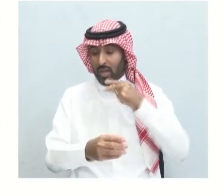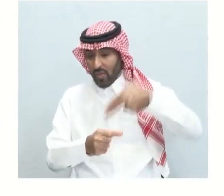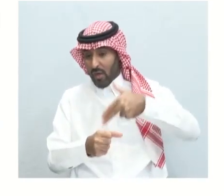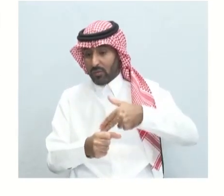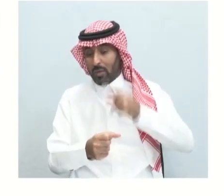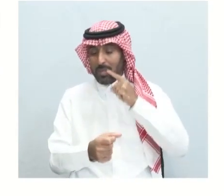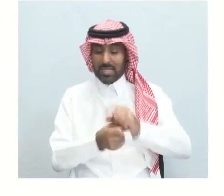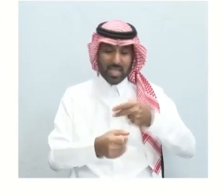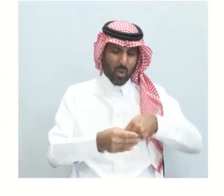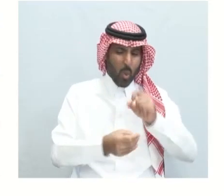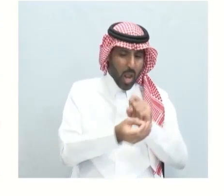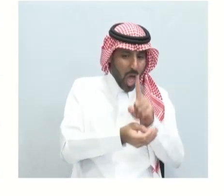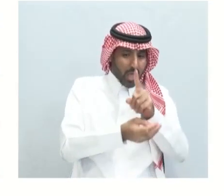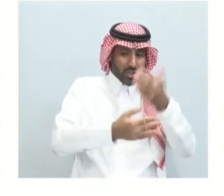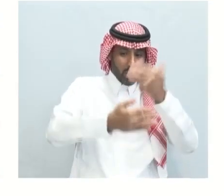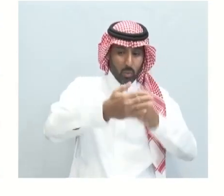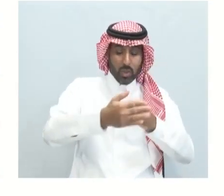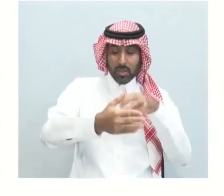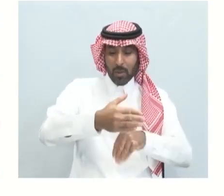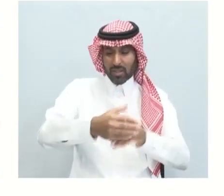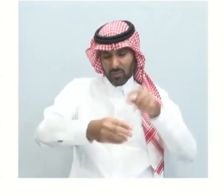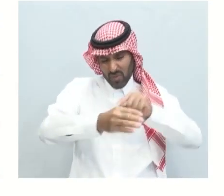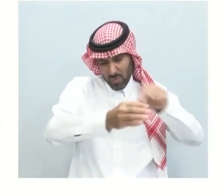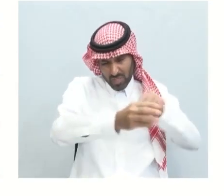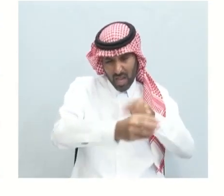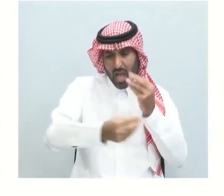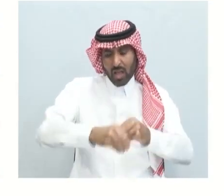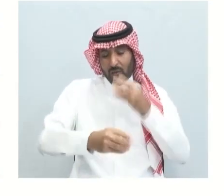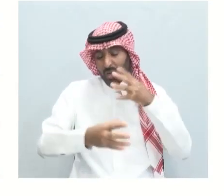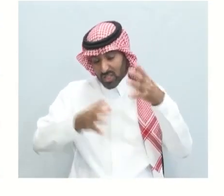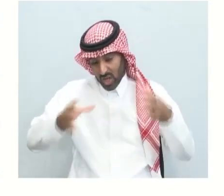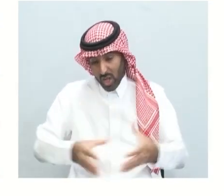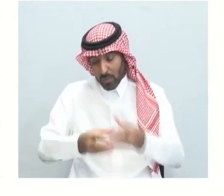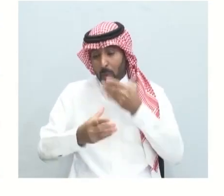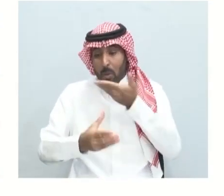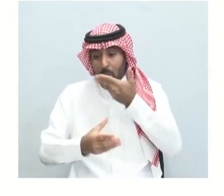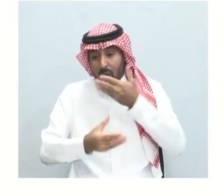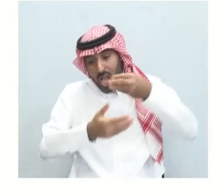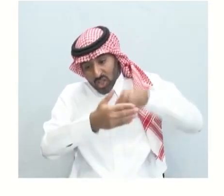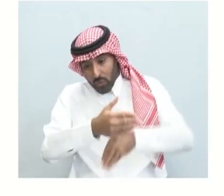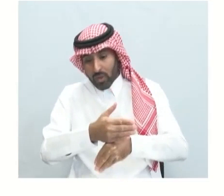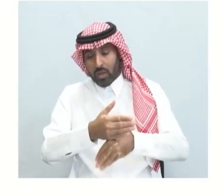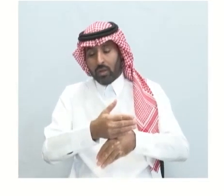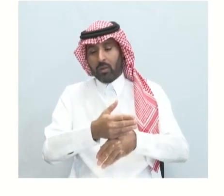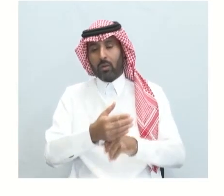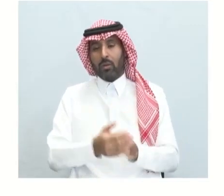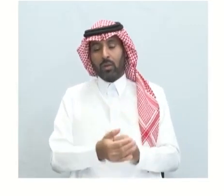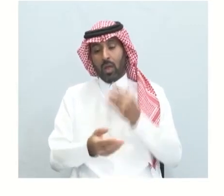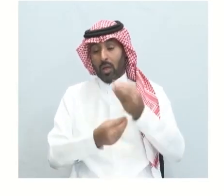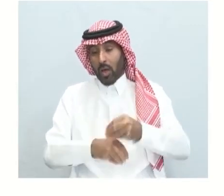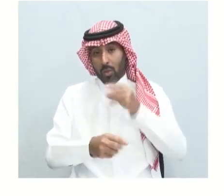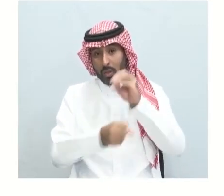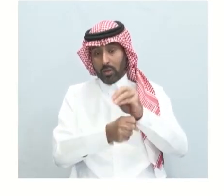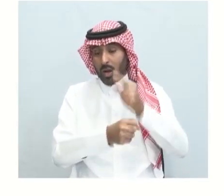النفط من زيت وغاز تحتوي طبقات الصخور المساميه في الرف العربي على خزانات مهمه للمياه الجوفيه ايضا